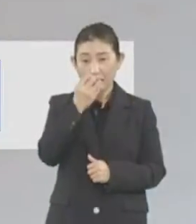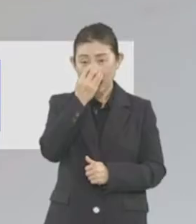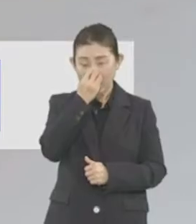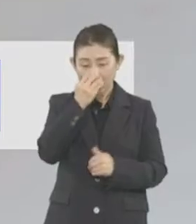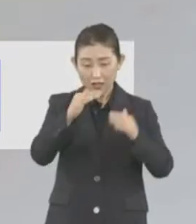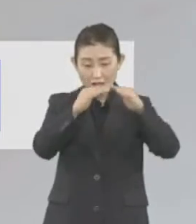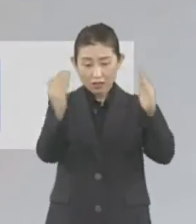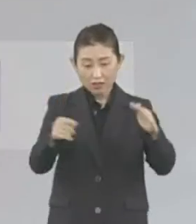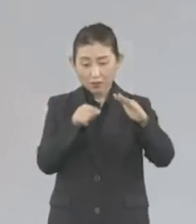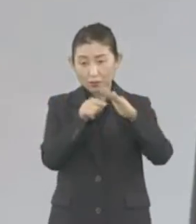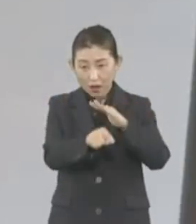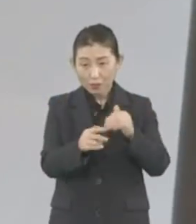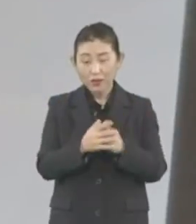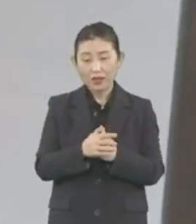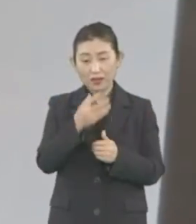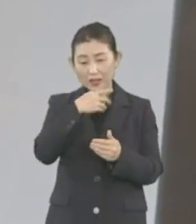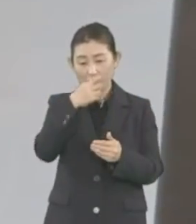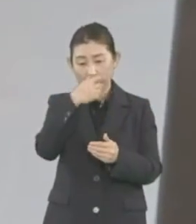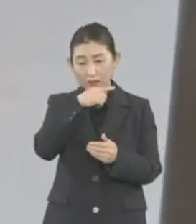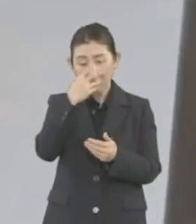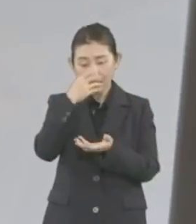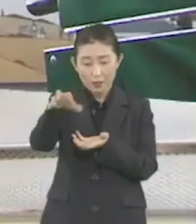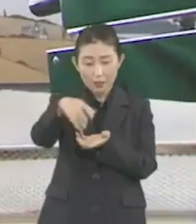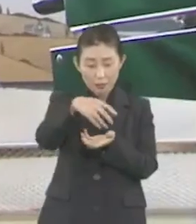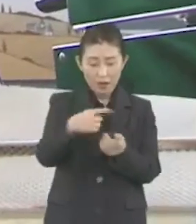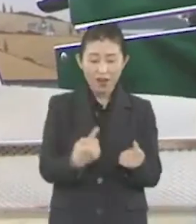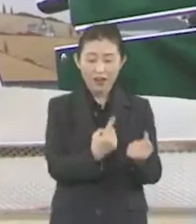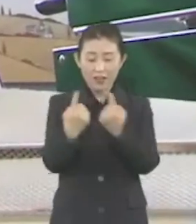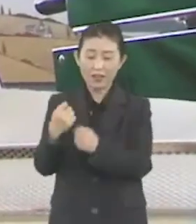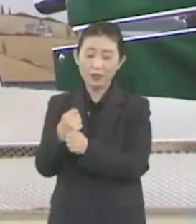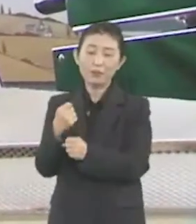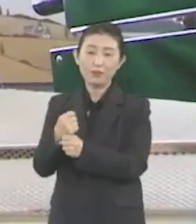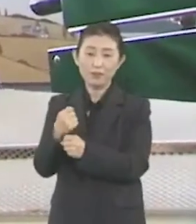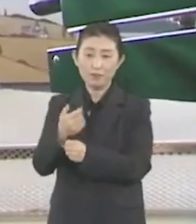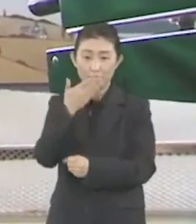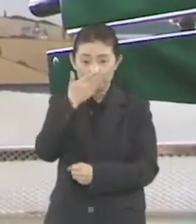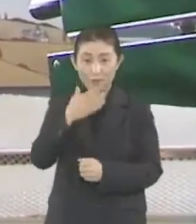방문해서 딸기 수압과 케익 만들기 행사도 이어줍니다